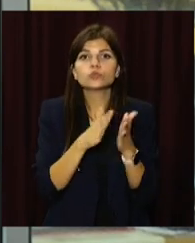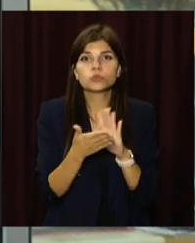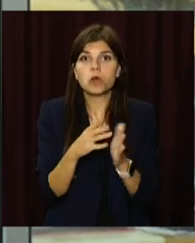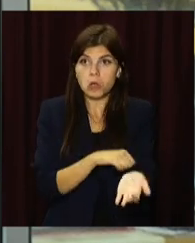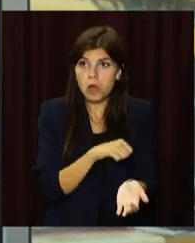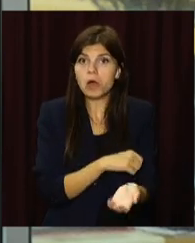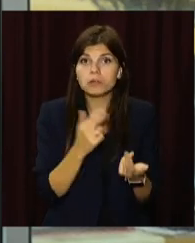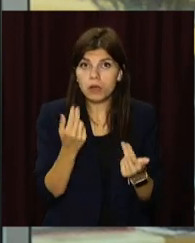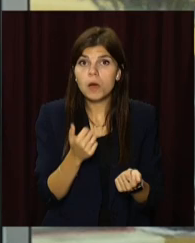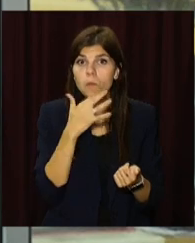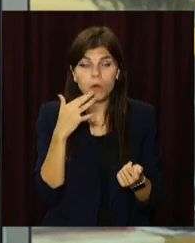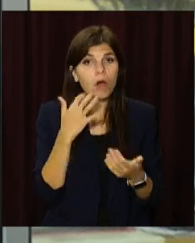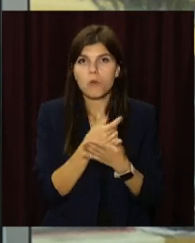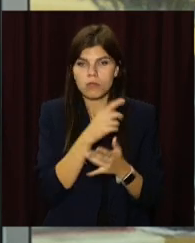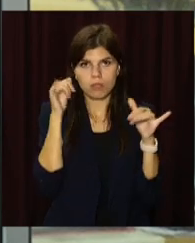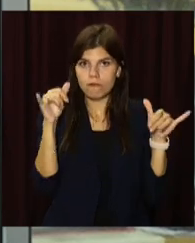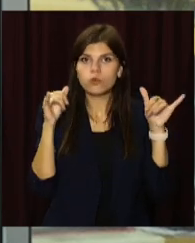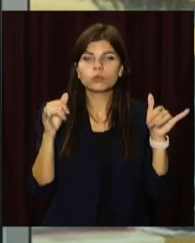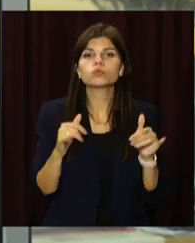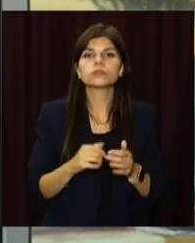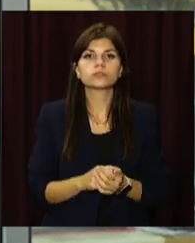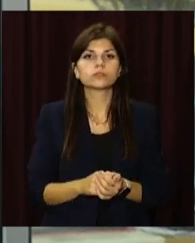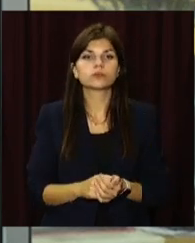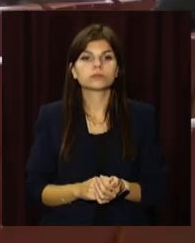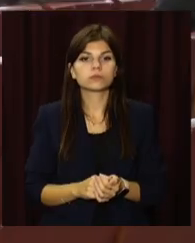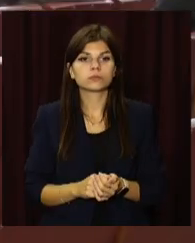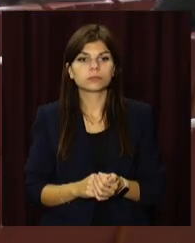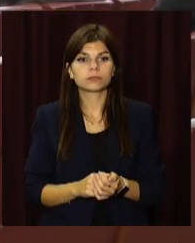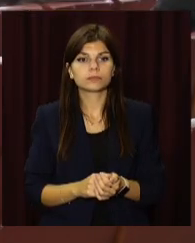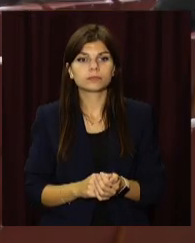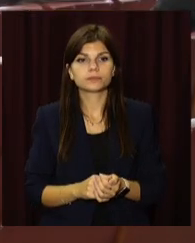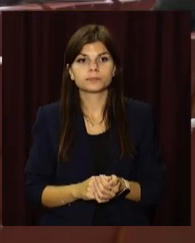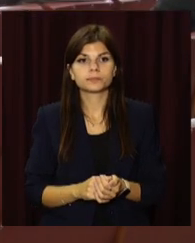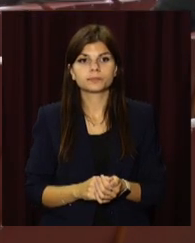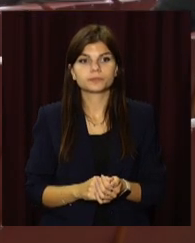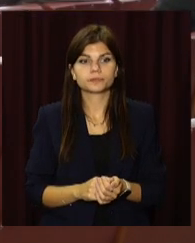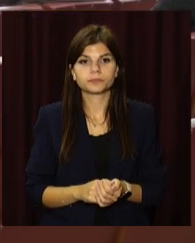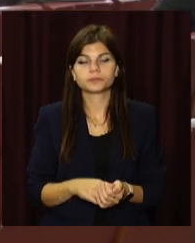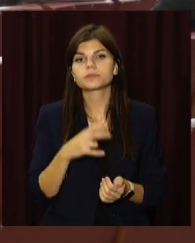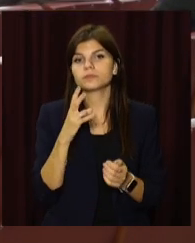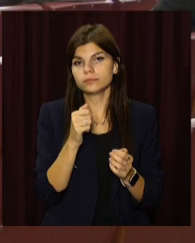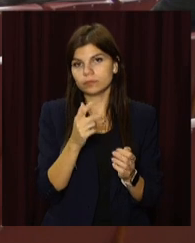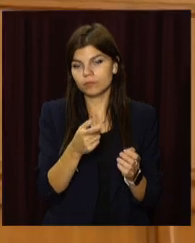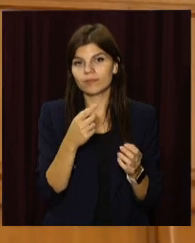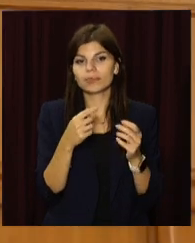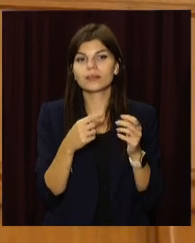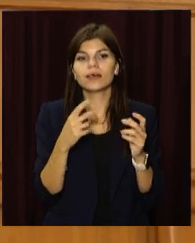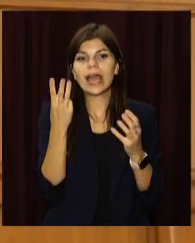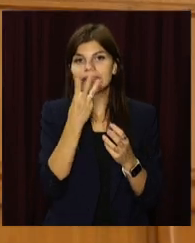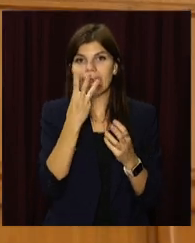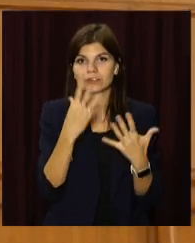ситуації з наркоманією. Подробиці у наступному сюжеті. На порядку денному третього виїзного